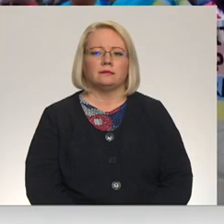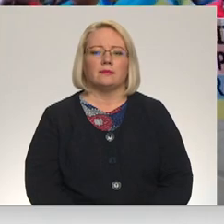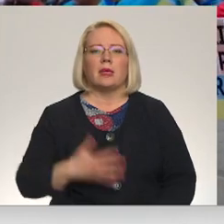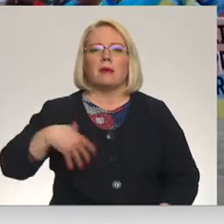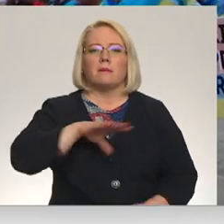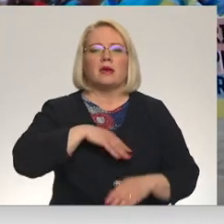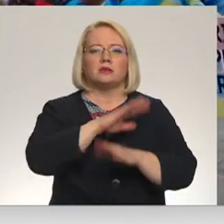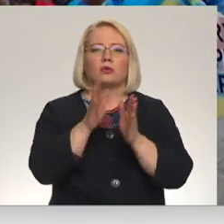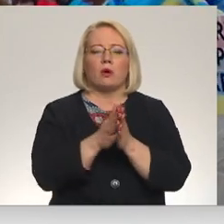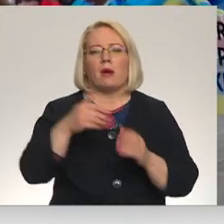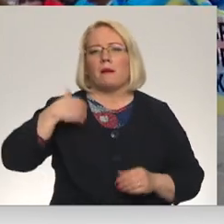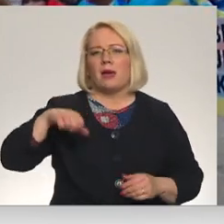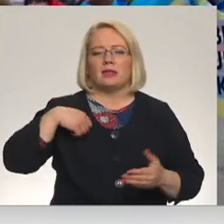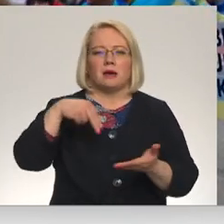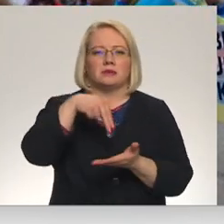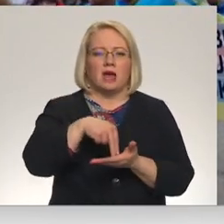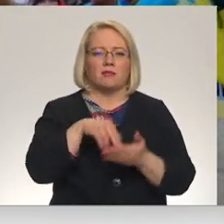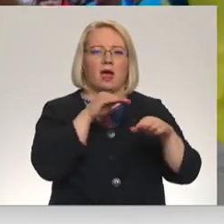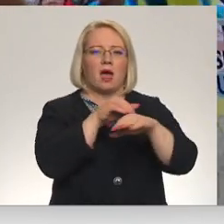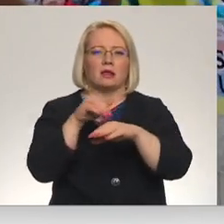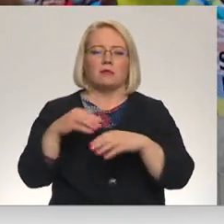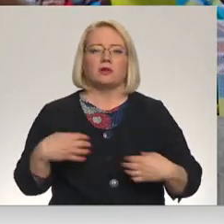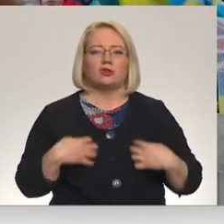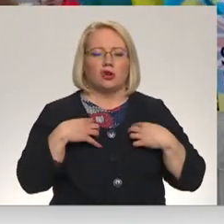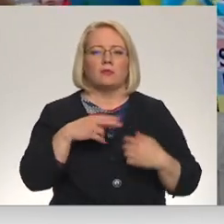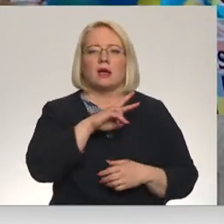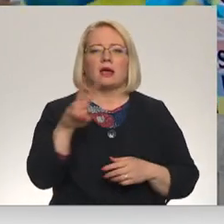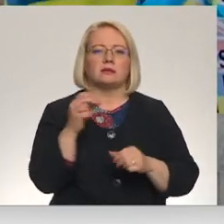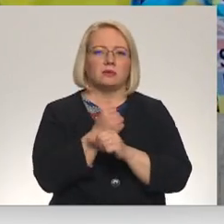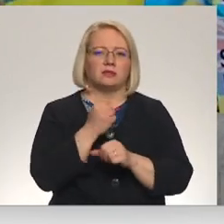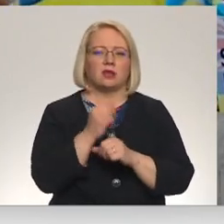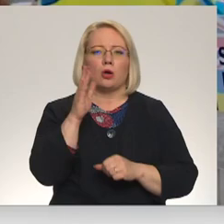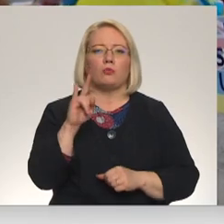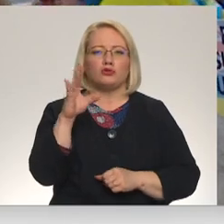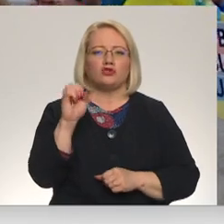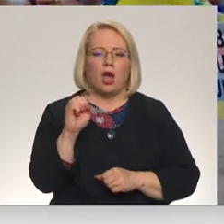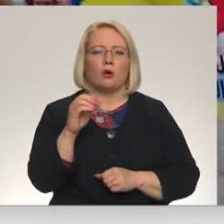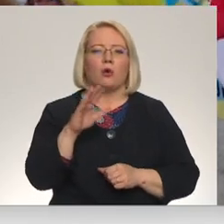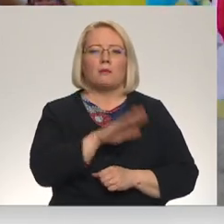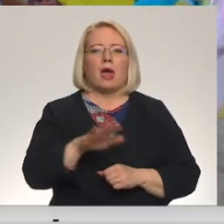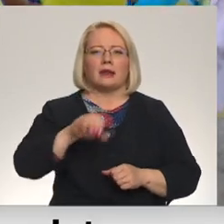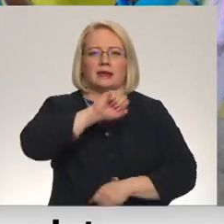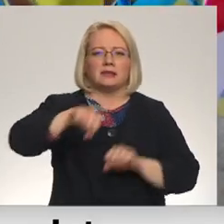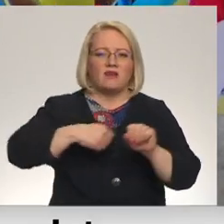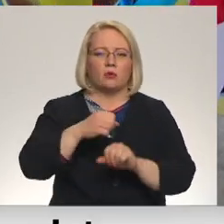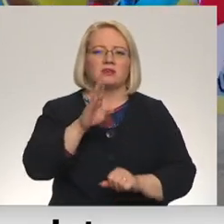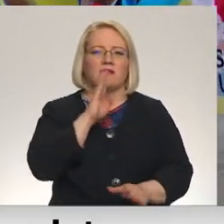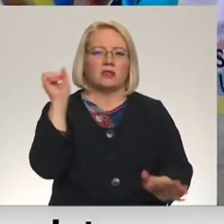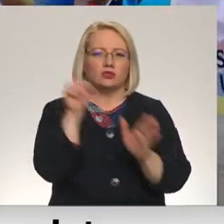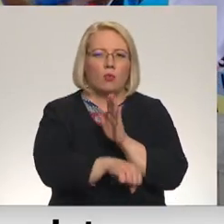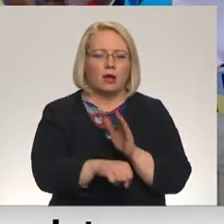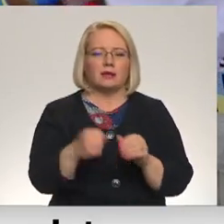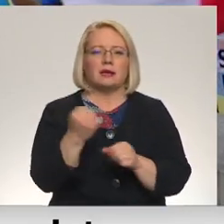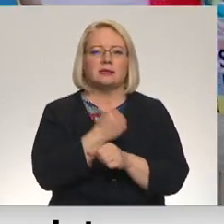Mēs kopā ar meitenēm šeit stāvam, lai atgādinātu par šausmām, kas pastrādātas Bučā, kur bērni ir izvaroti, sievietes nogalināts, ir